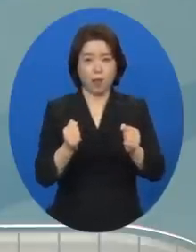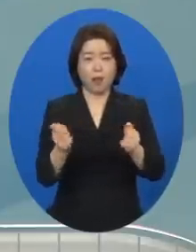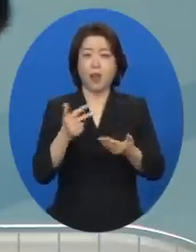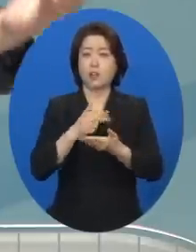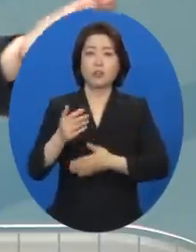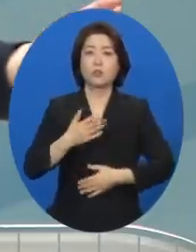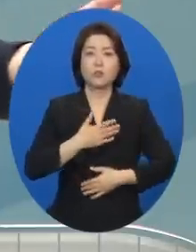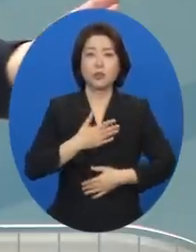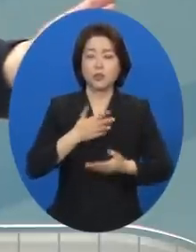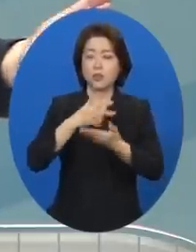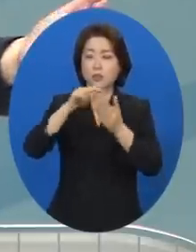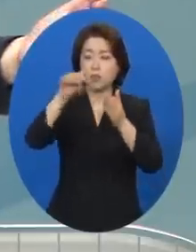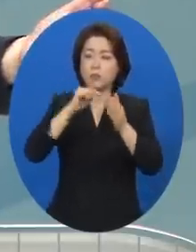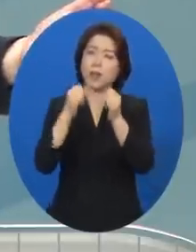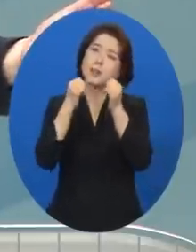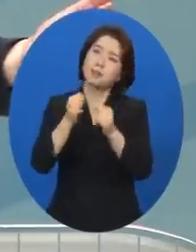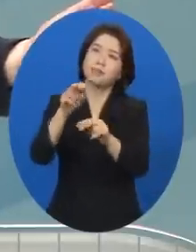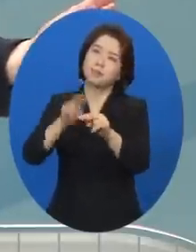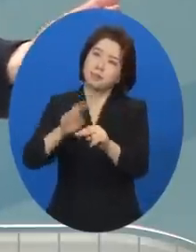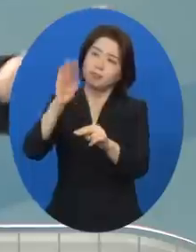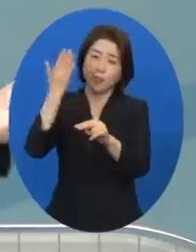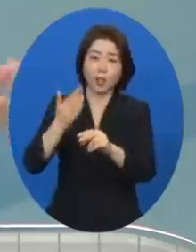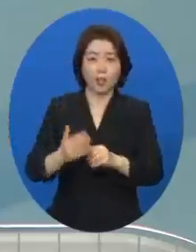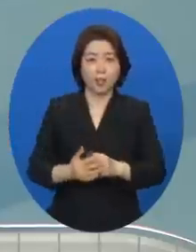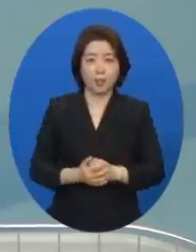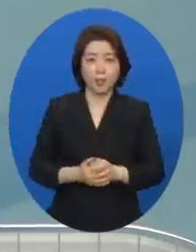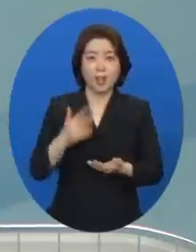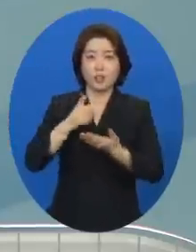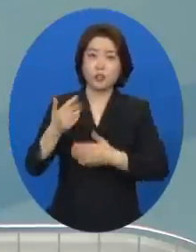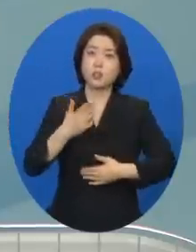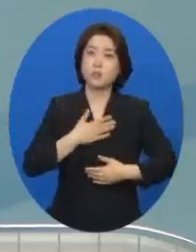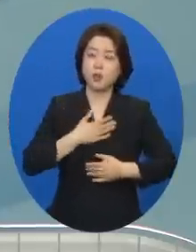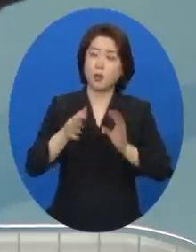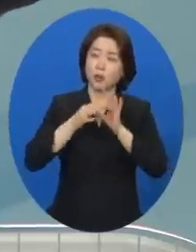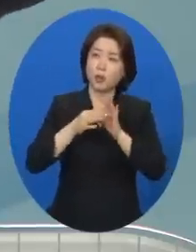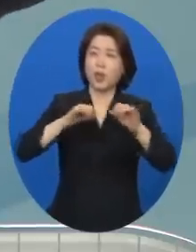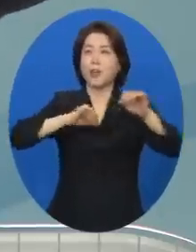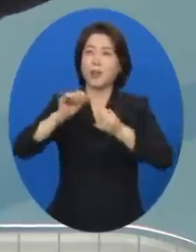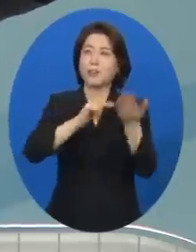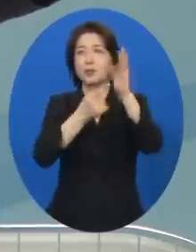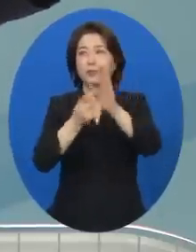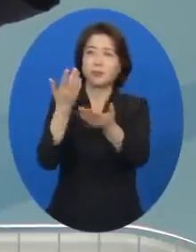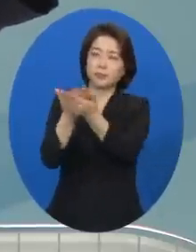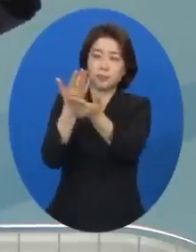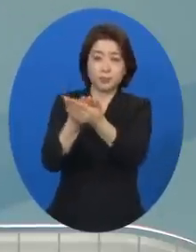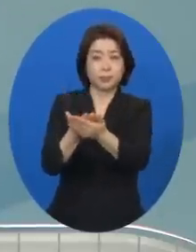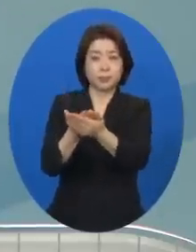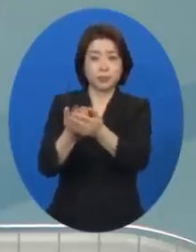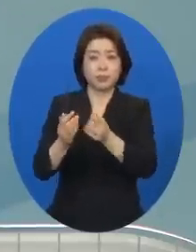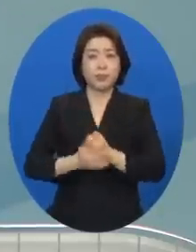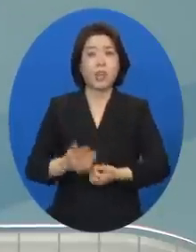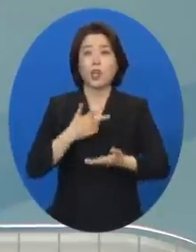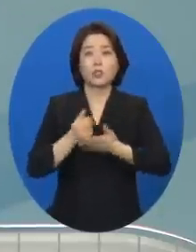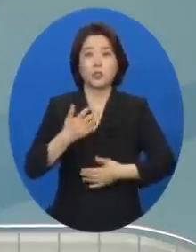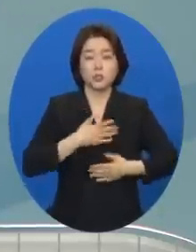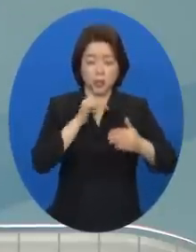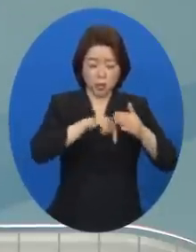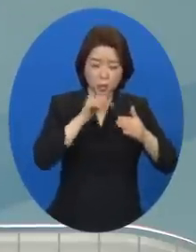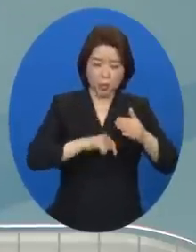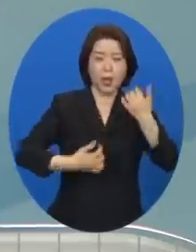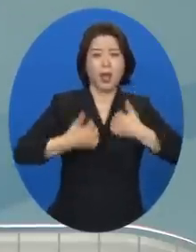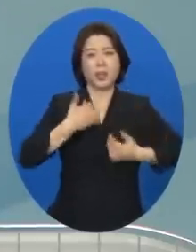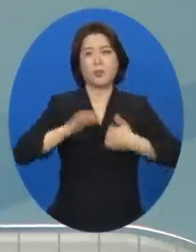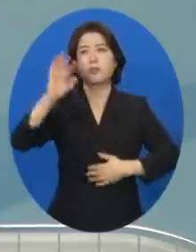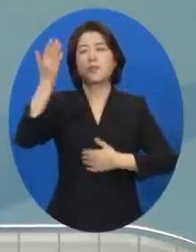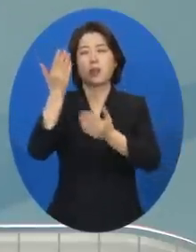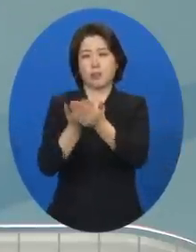저는 그냥 주님 안에 앉아 있을래 요 주님 이제 저를 통해 역사 하세요 주님 제 안에 기쁨이 되어